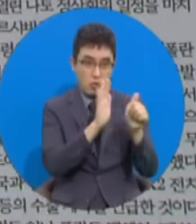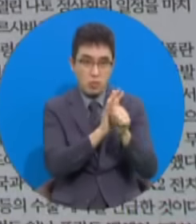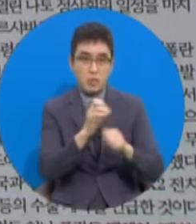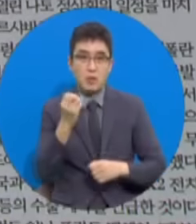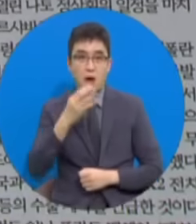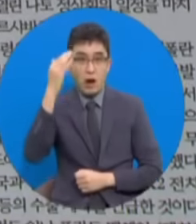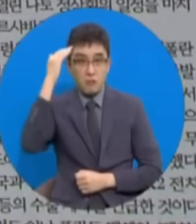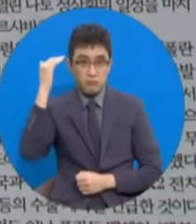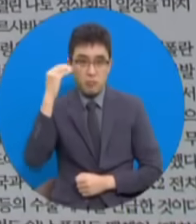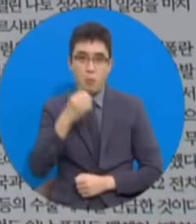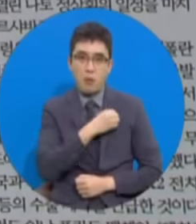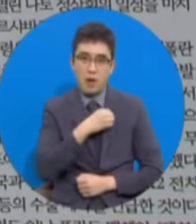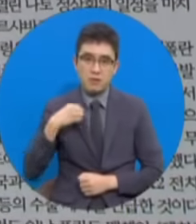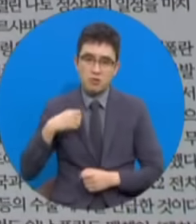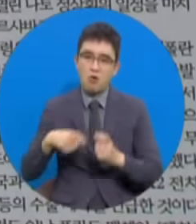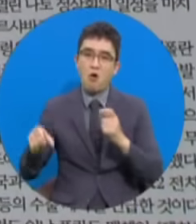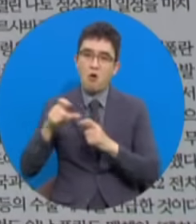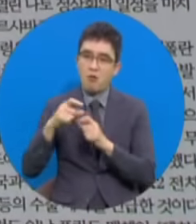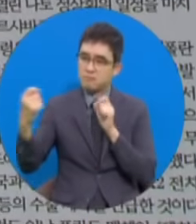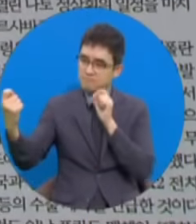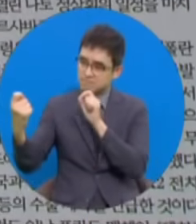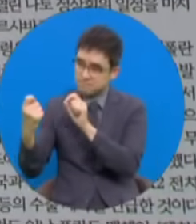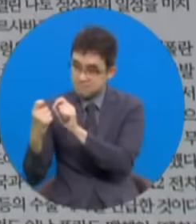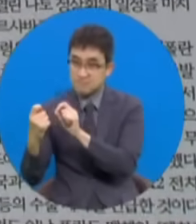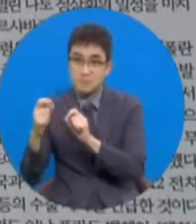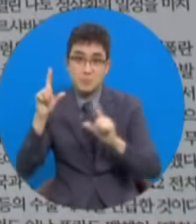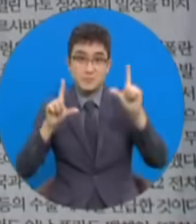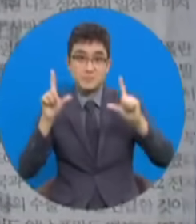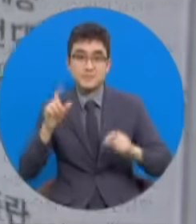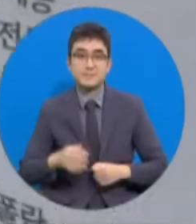사이가 더 가까워지고 있습니다.